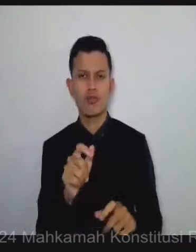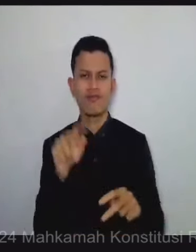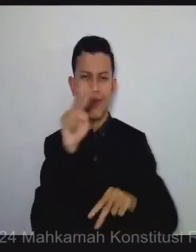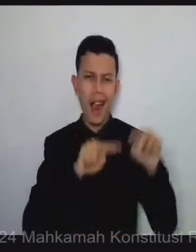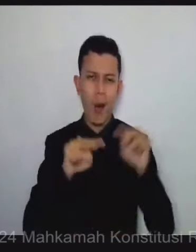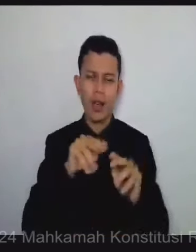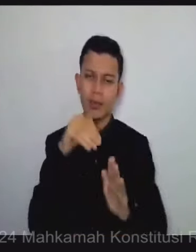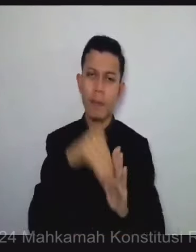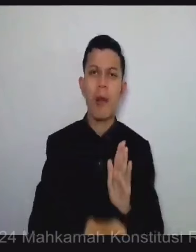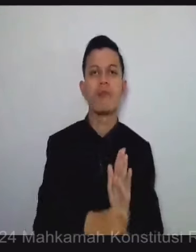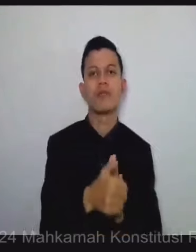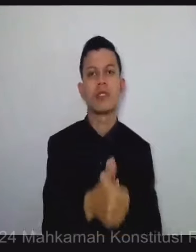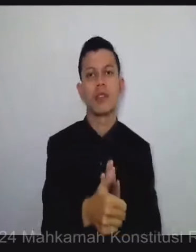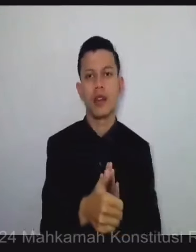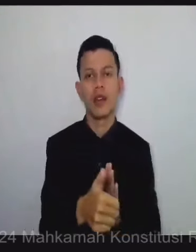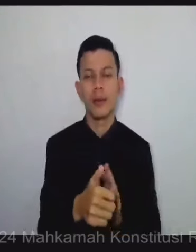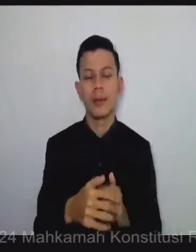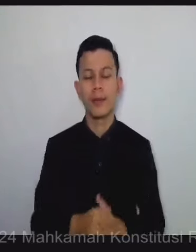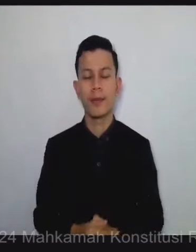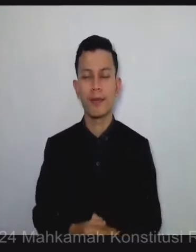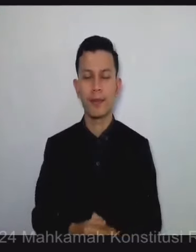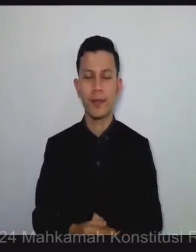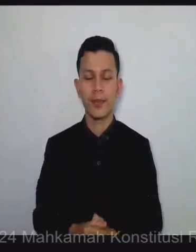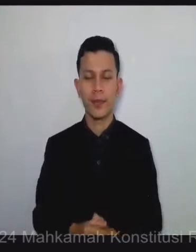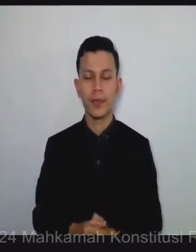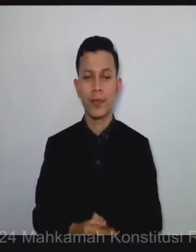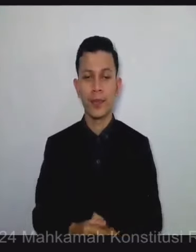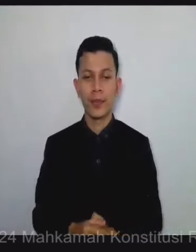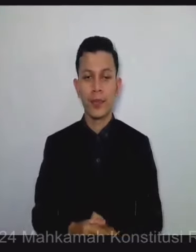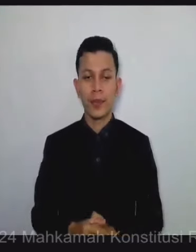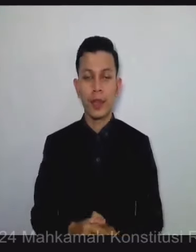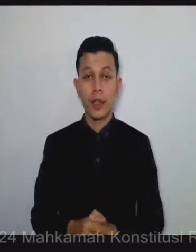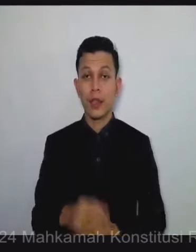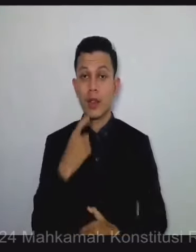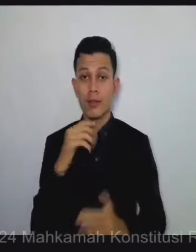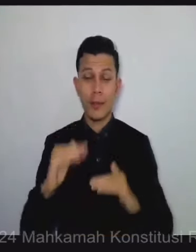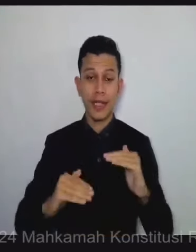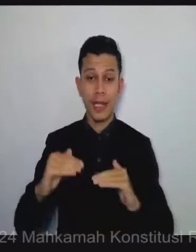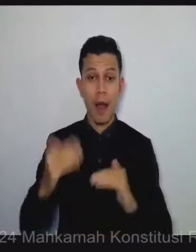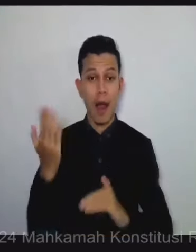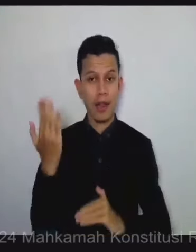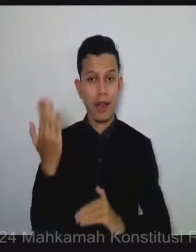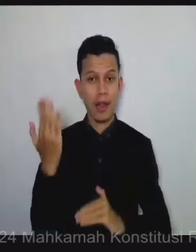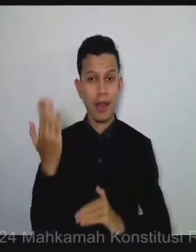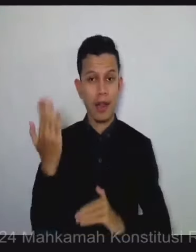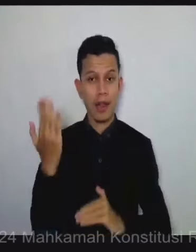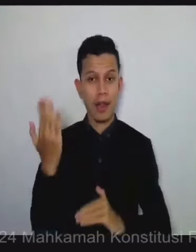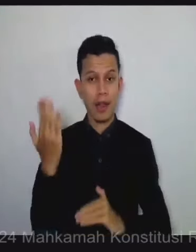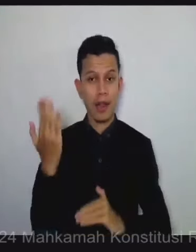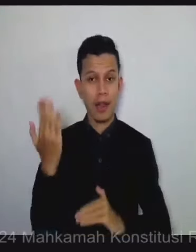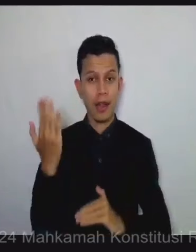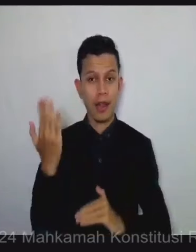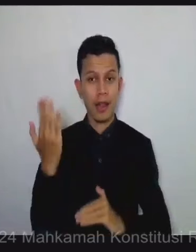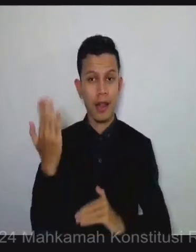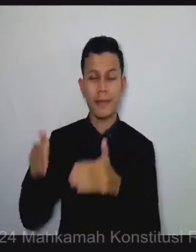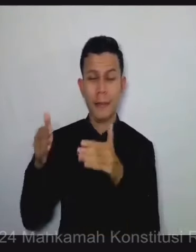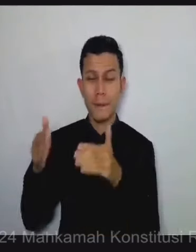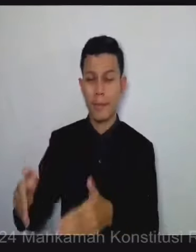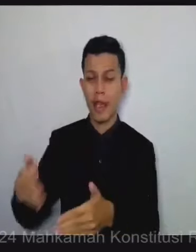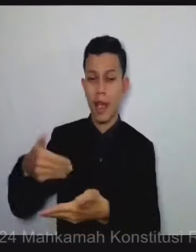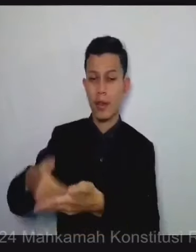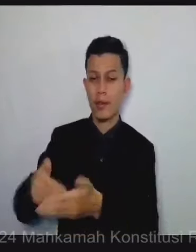mewujudkan pemilu yang jujur adil dan berintegritas bahwa berdasarkan pertimbangan di atas dari pemohon mengenai bawasu tidak melanjutkan dugaan pelanggaran pemilu yang